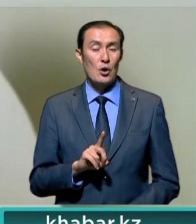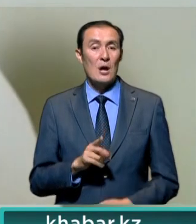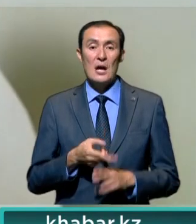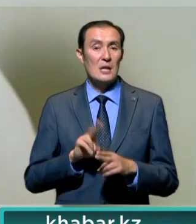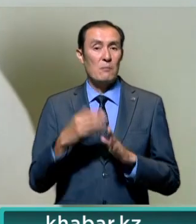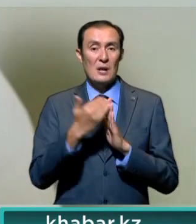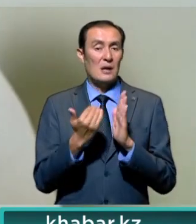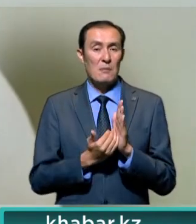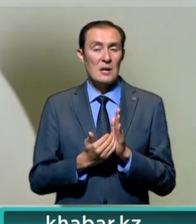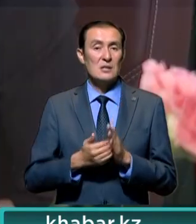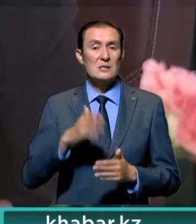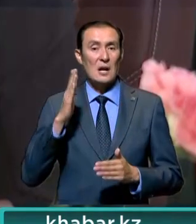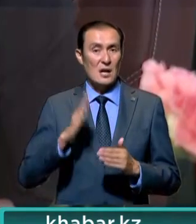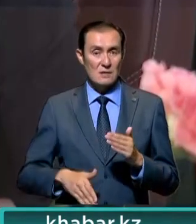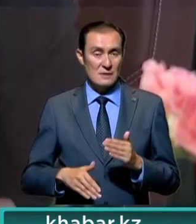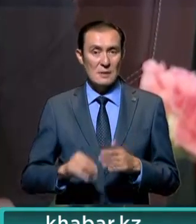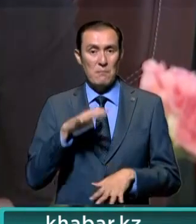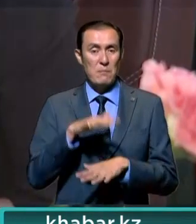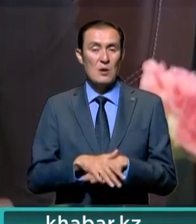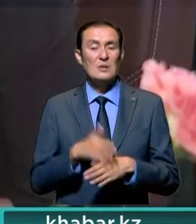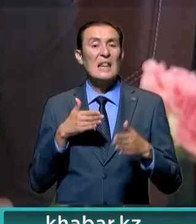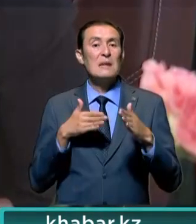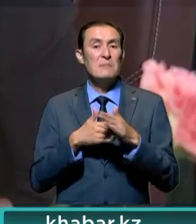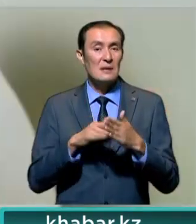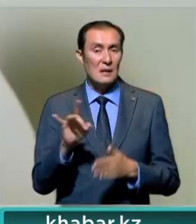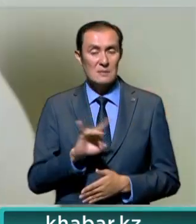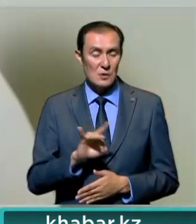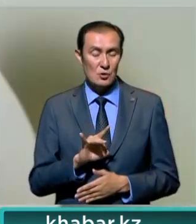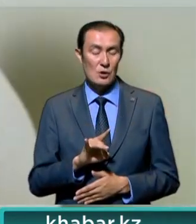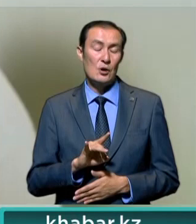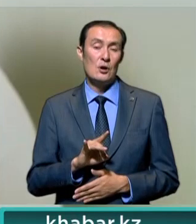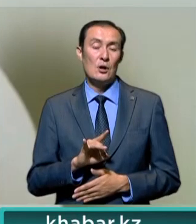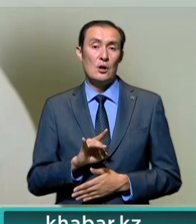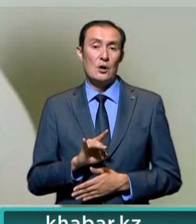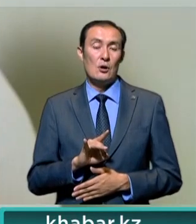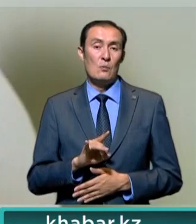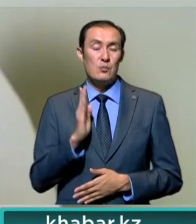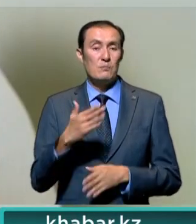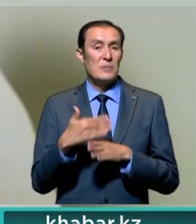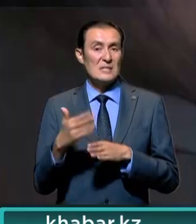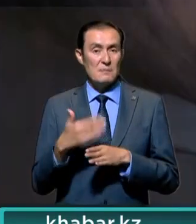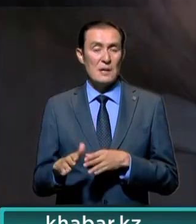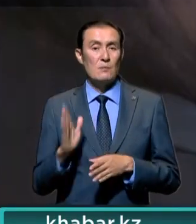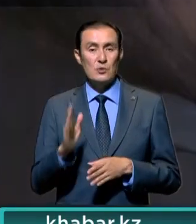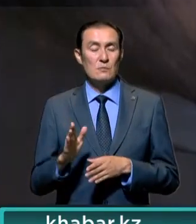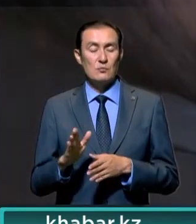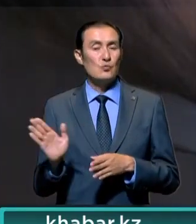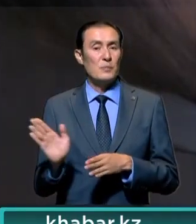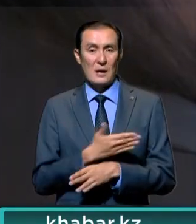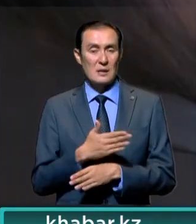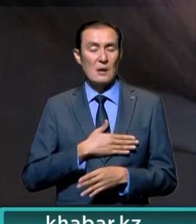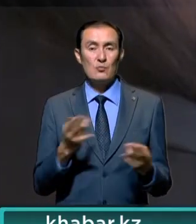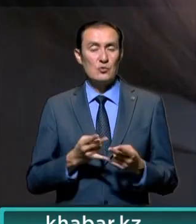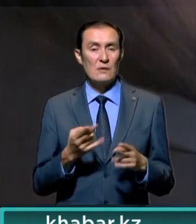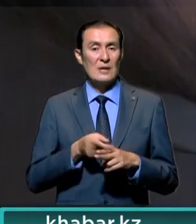от программы 7-20-25, Национальный банк. Лимит уже первый шаг от того, что Нацбанк будет постепенно уходить. Но нам нужно